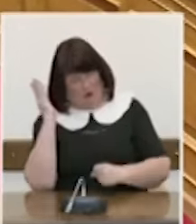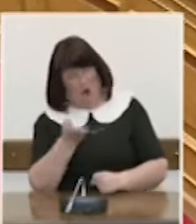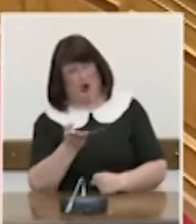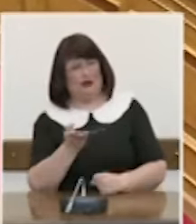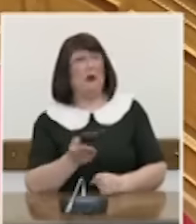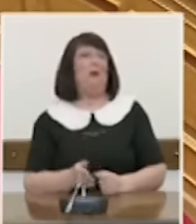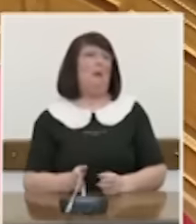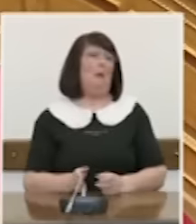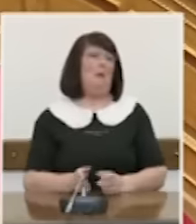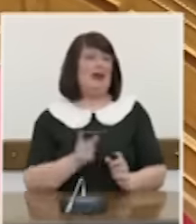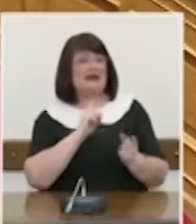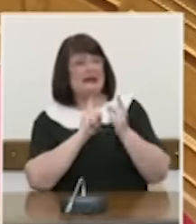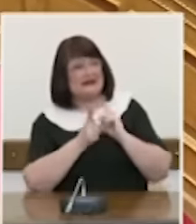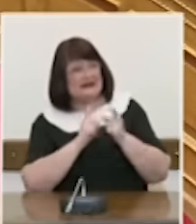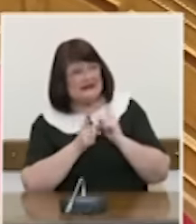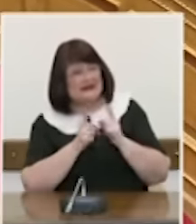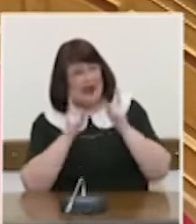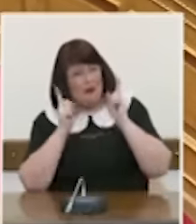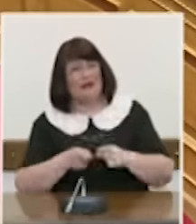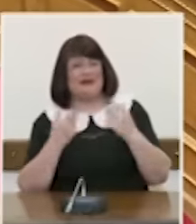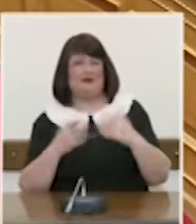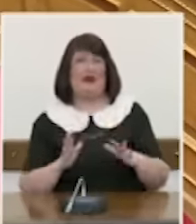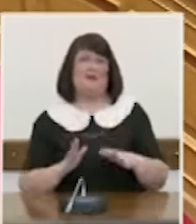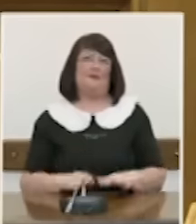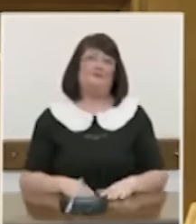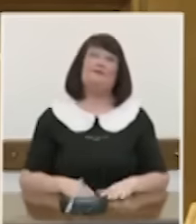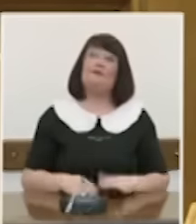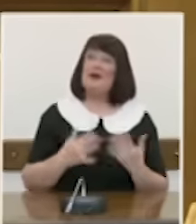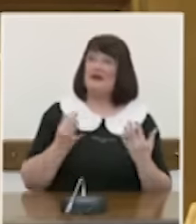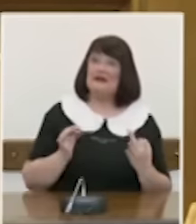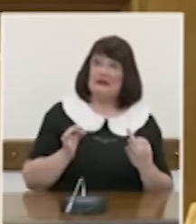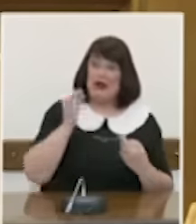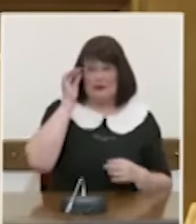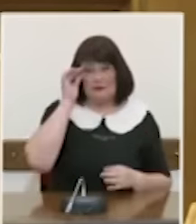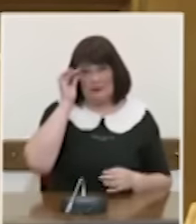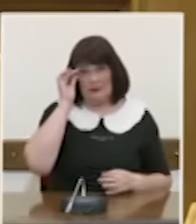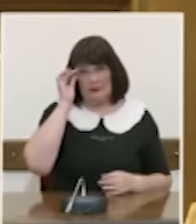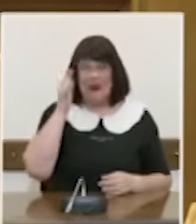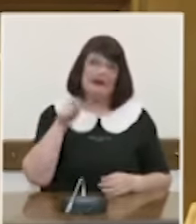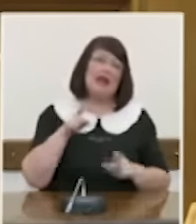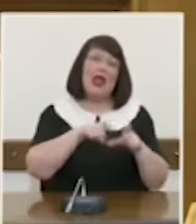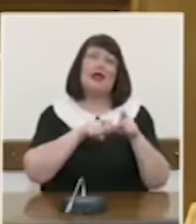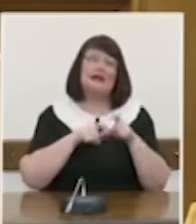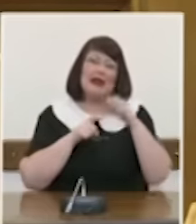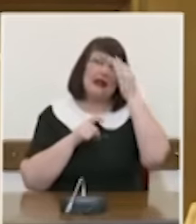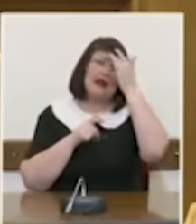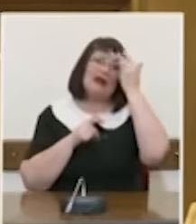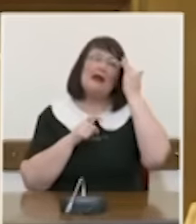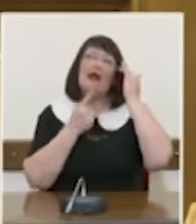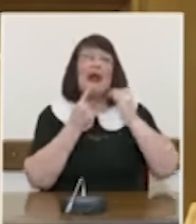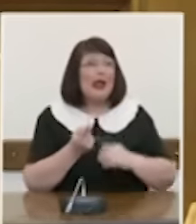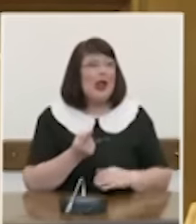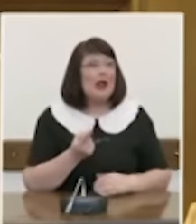και προαποφασισμένο. Σε βαθμό μάλιστα που η εταιρεία αυτή δηλώνει ότι ήδη το έχει